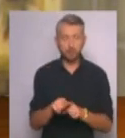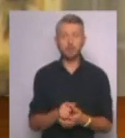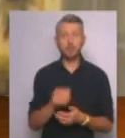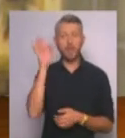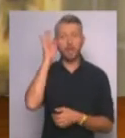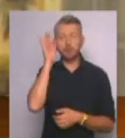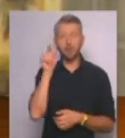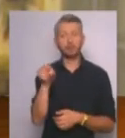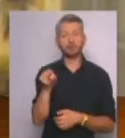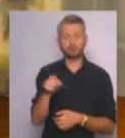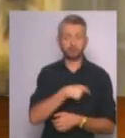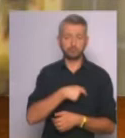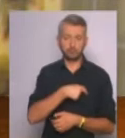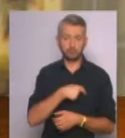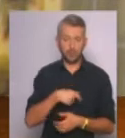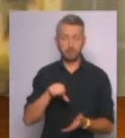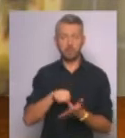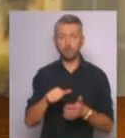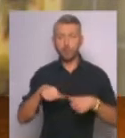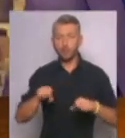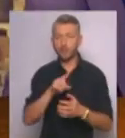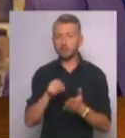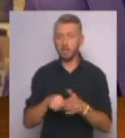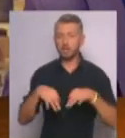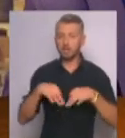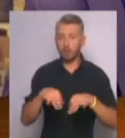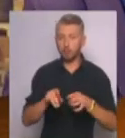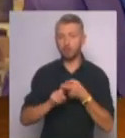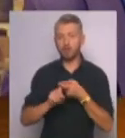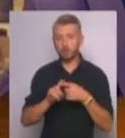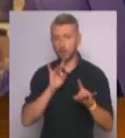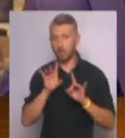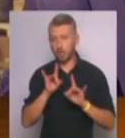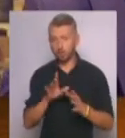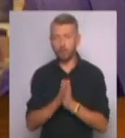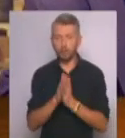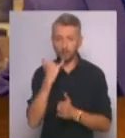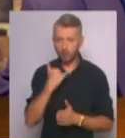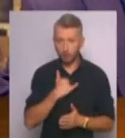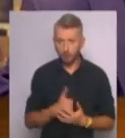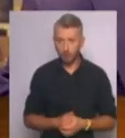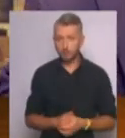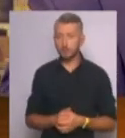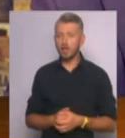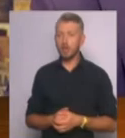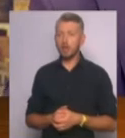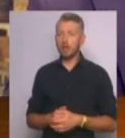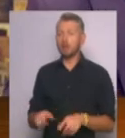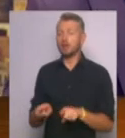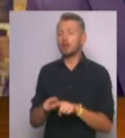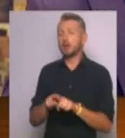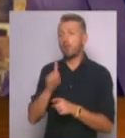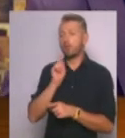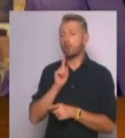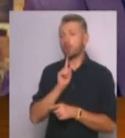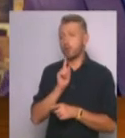що пан Андрій Задрейко є представником комісії з питань транспорту, зв'язку та реклами, тож долучайтеся. Отже, пане Андрію, так само, поки що ми не